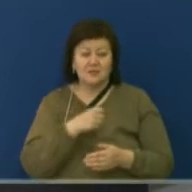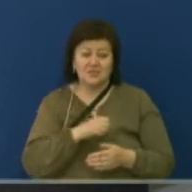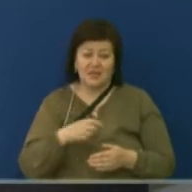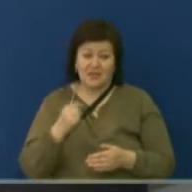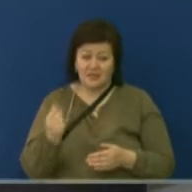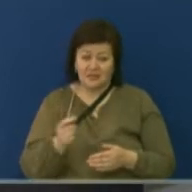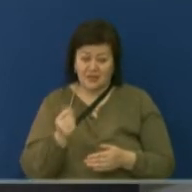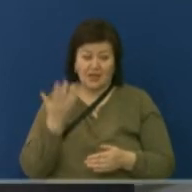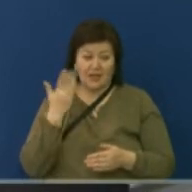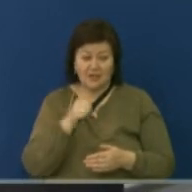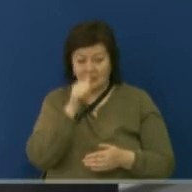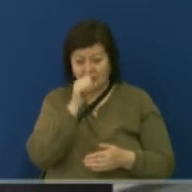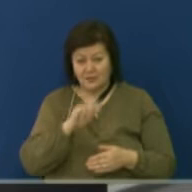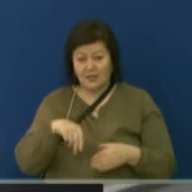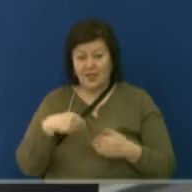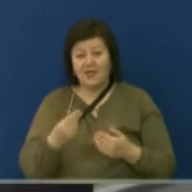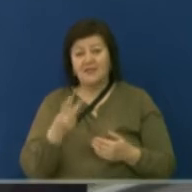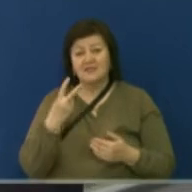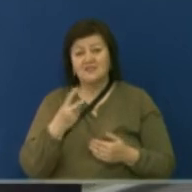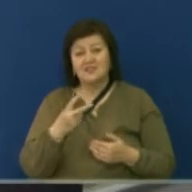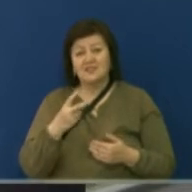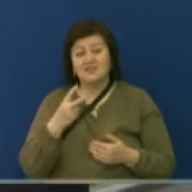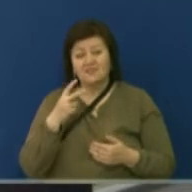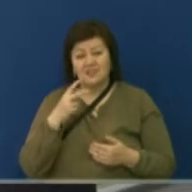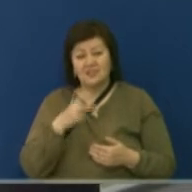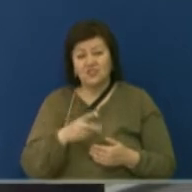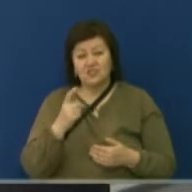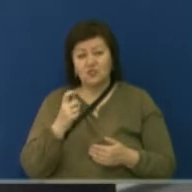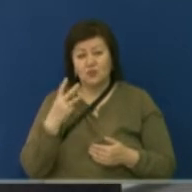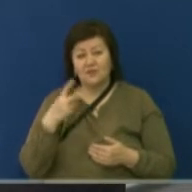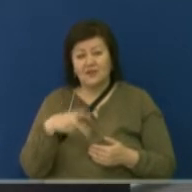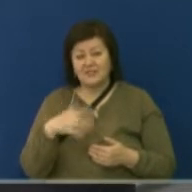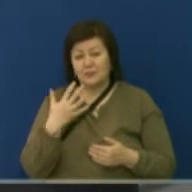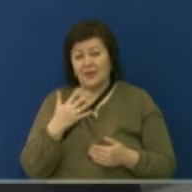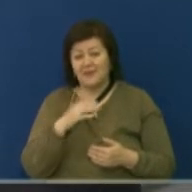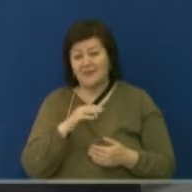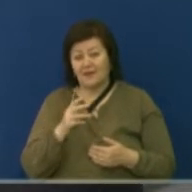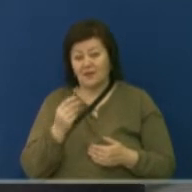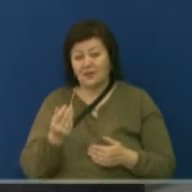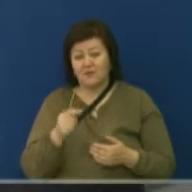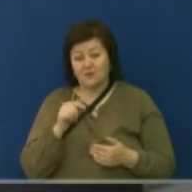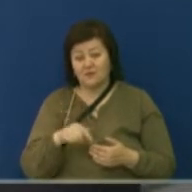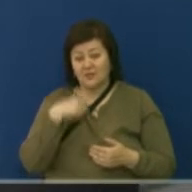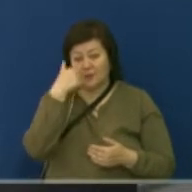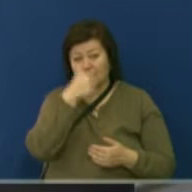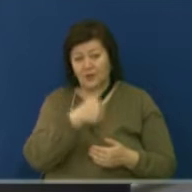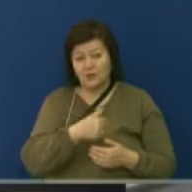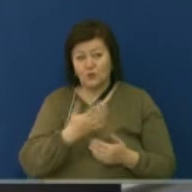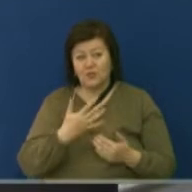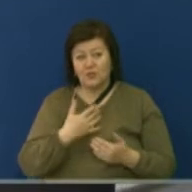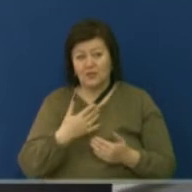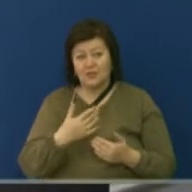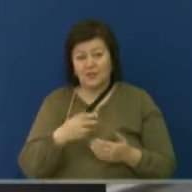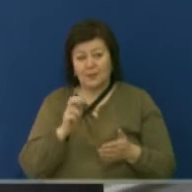плательщик. Я каждый месяц оплачиваю 2125 тенге. И за это я вот в этом году я уже